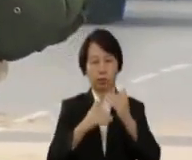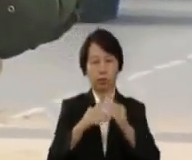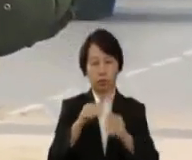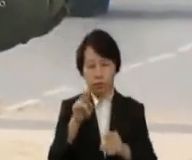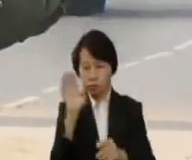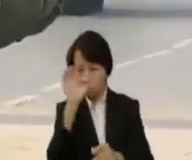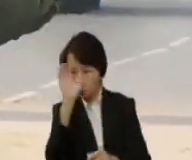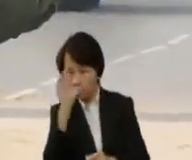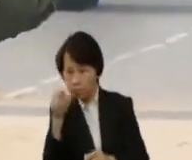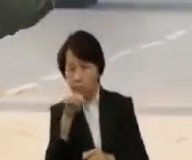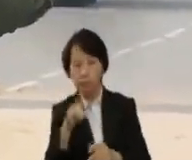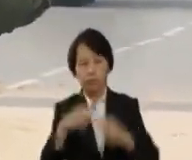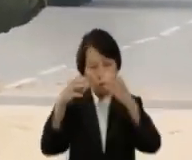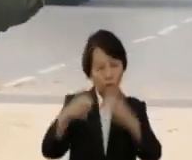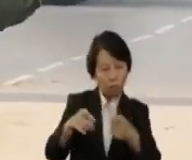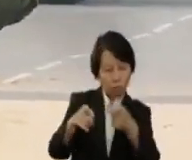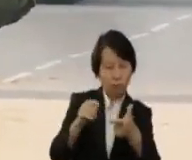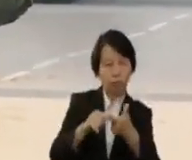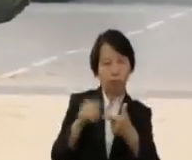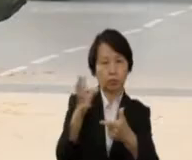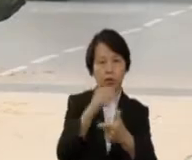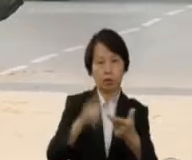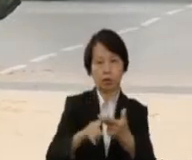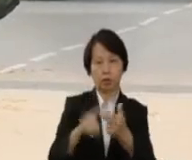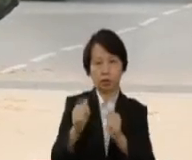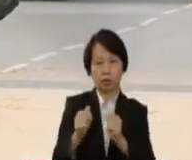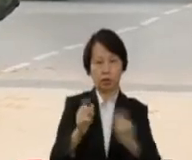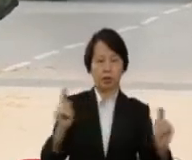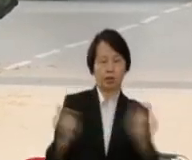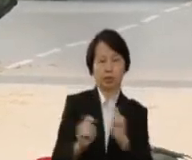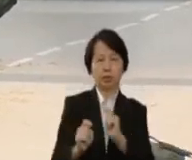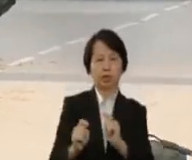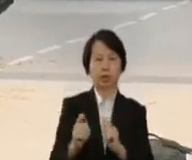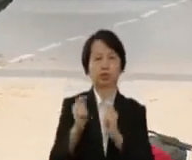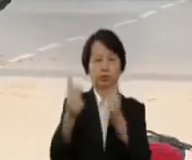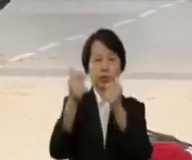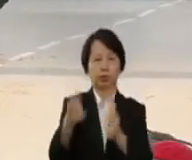detection, confirmation and counter reaction.